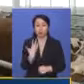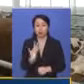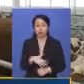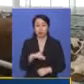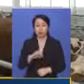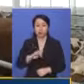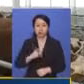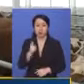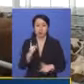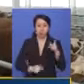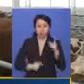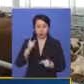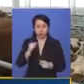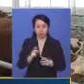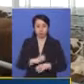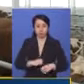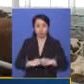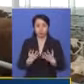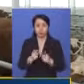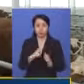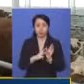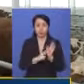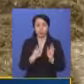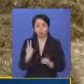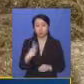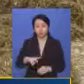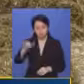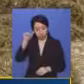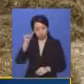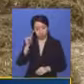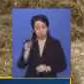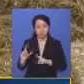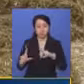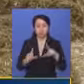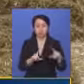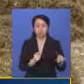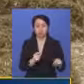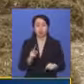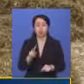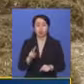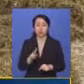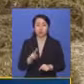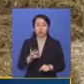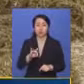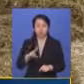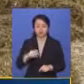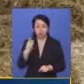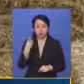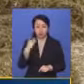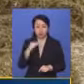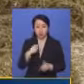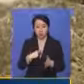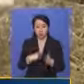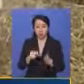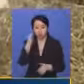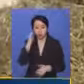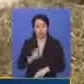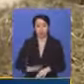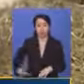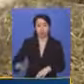тенге. Молочно-товарный комплекс рассчитан на 720 голов. Пока завезли чуть больше 200 симментальской породы. Коров закупили в Германии. Производить